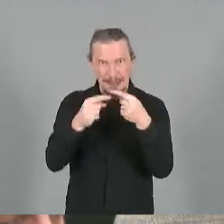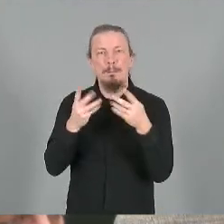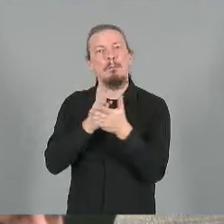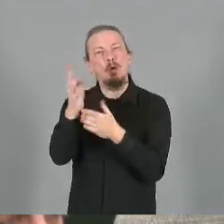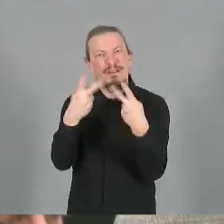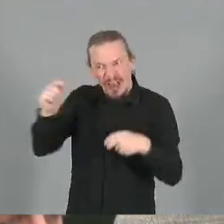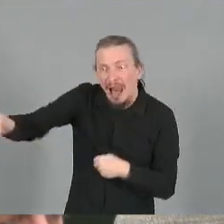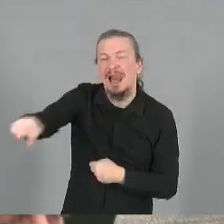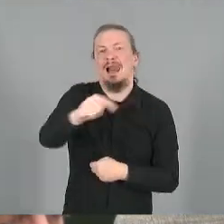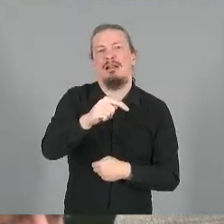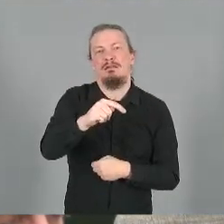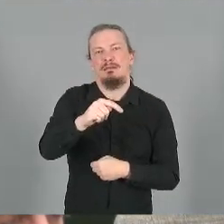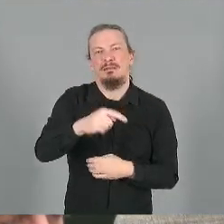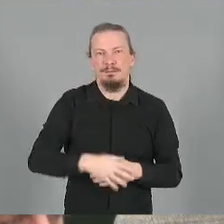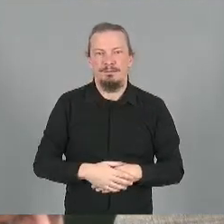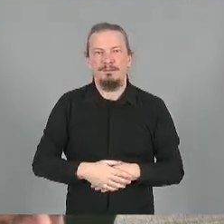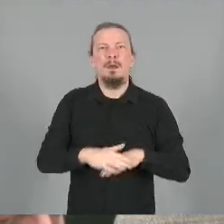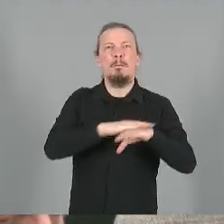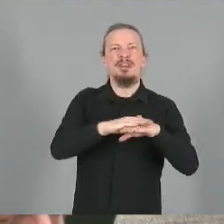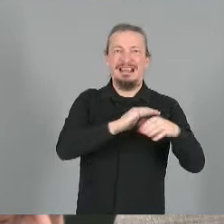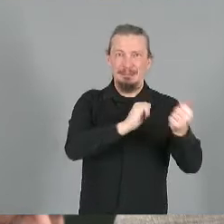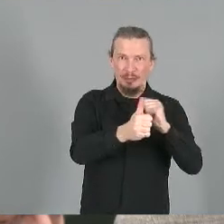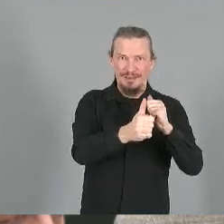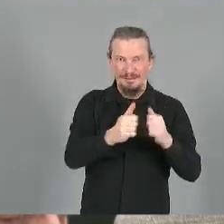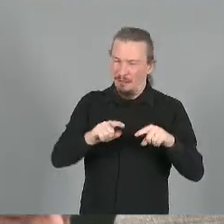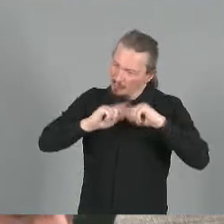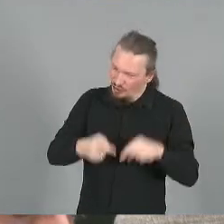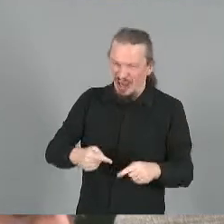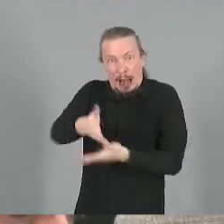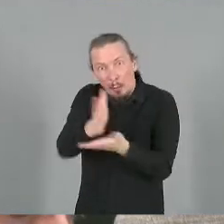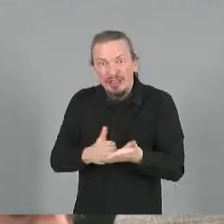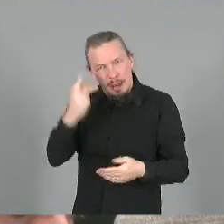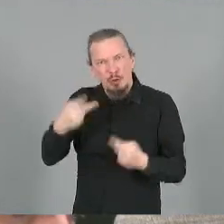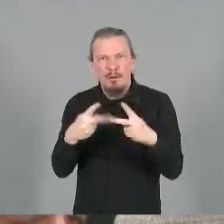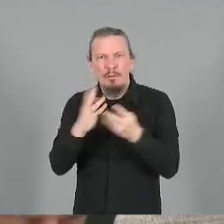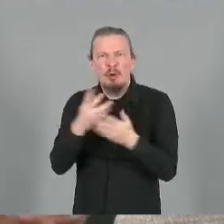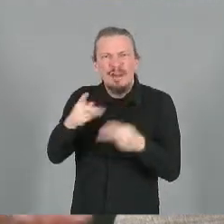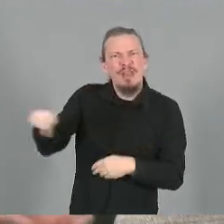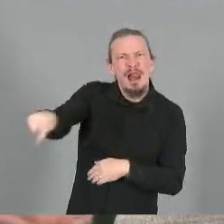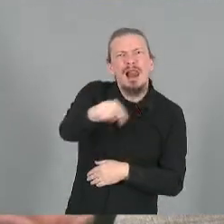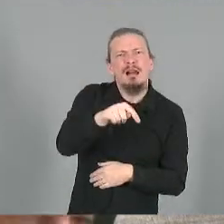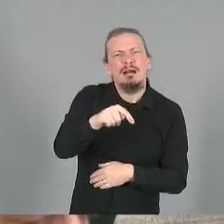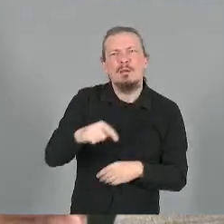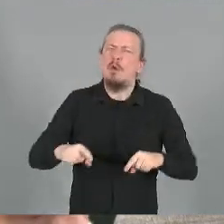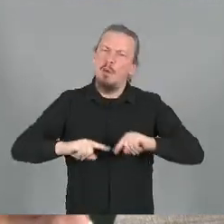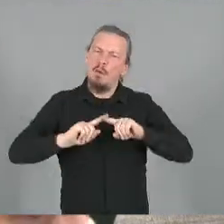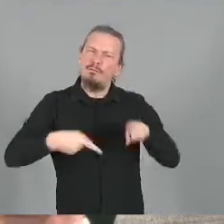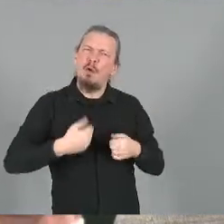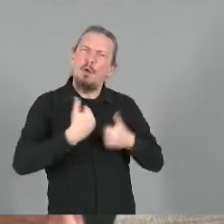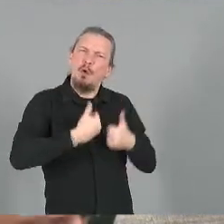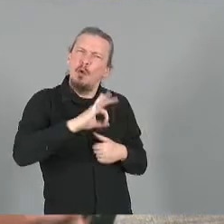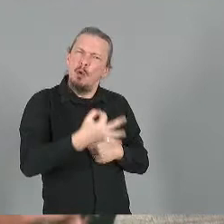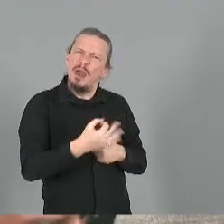communes, quand c'est plus de la moitié pour la politique sportive. Même si l'attribution de ces fonds de concours est à minima cadrée, elle morcelle